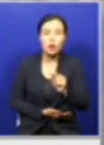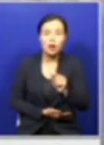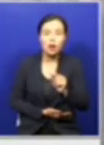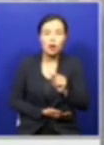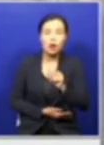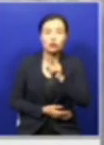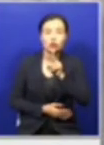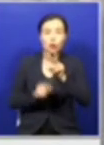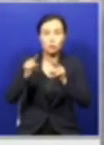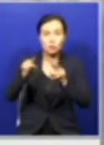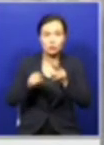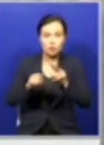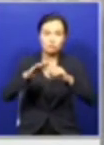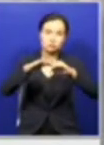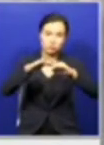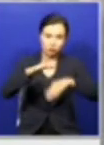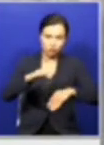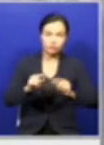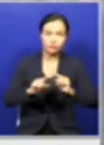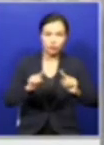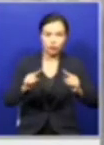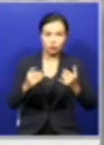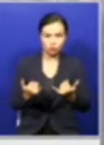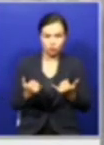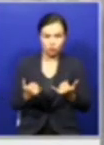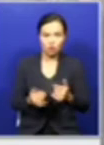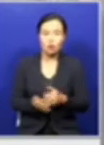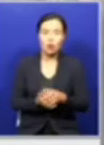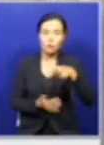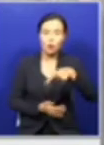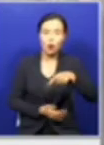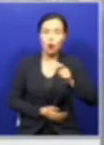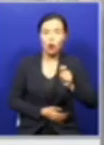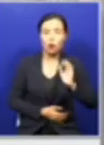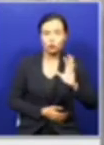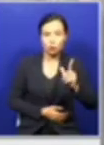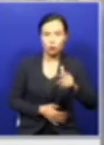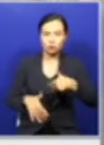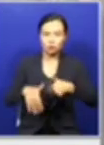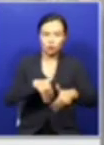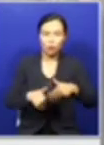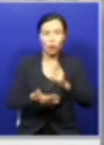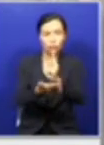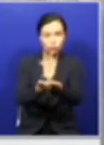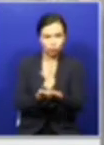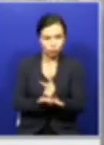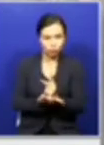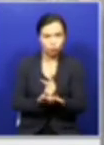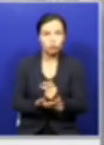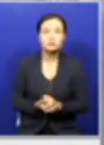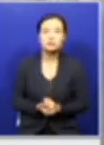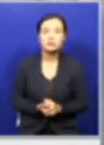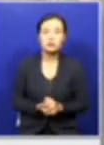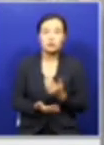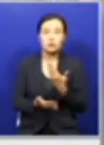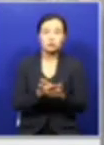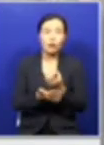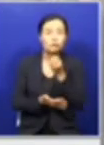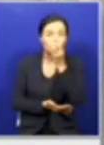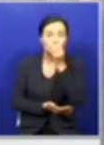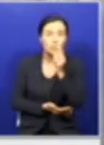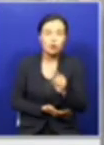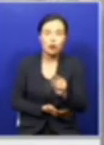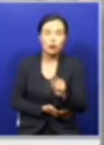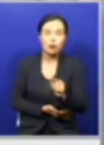ละ2แต่ในขณะที่ว่าพช.ที่ให้ชาวบ้านกู้ไปยังเก็บในอัตราดอกเบี้ย